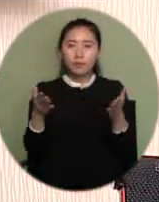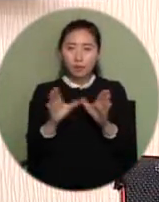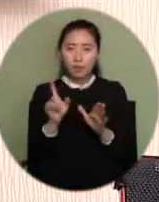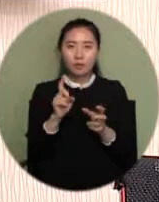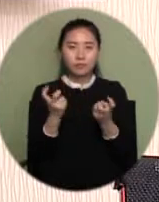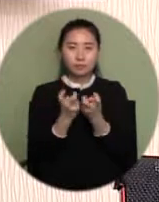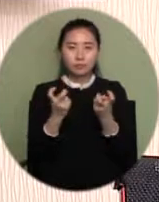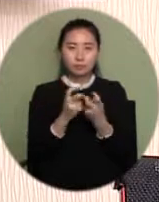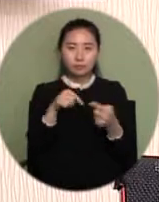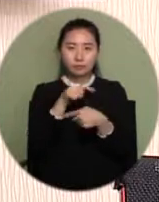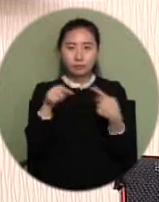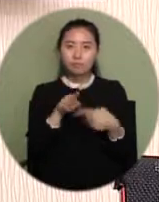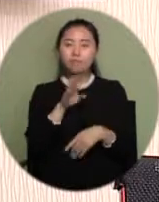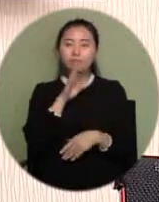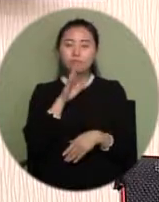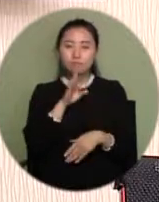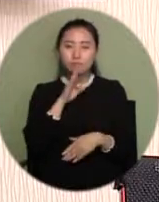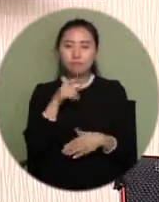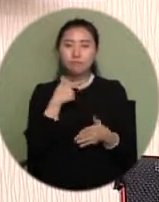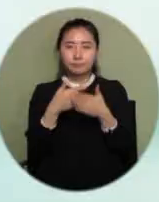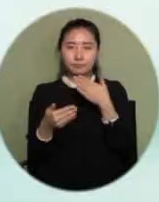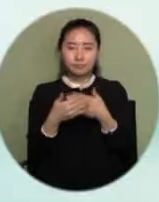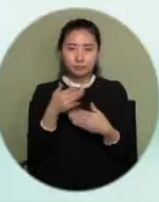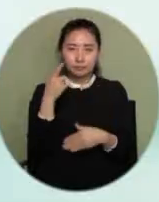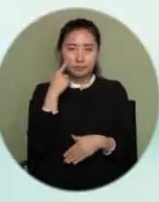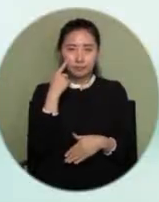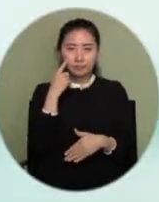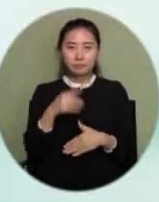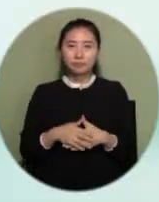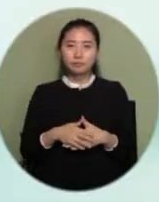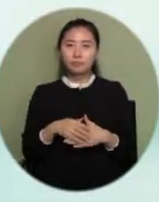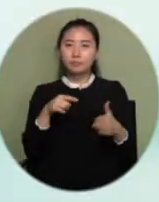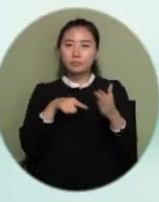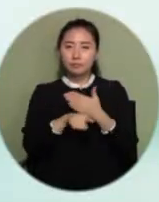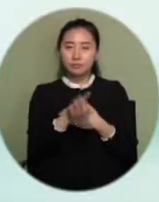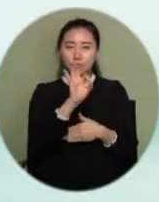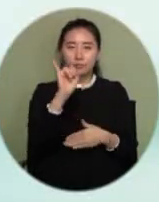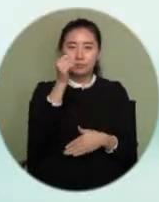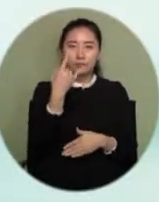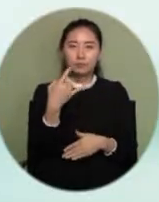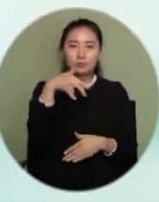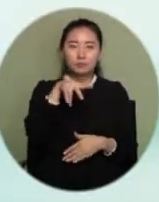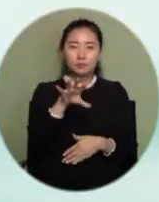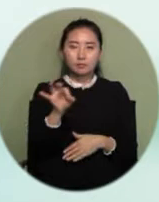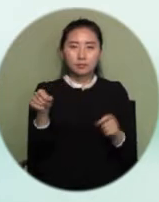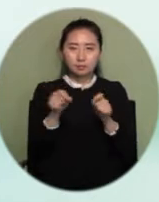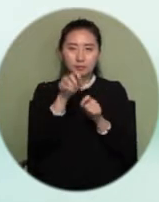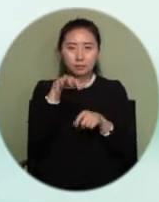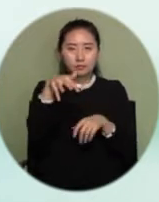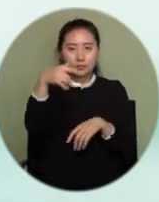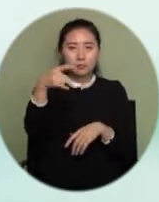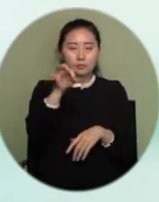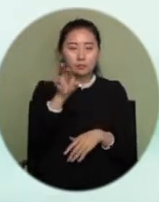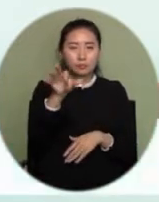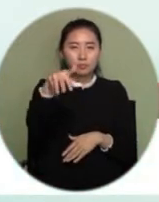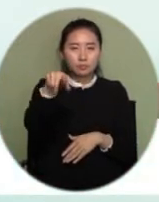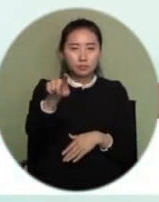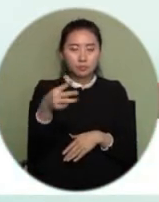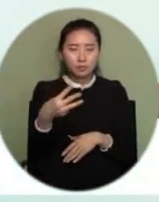운영되고 있는지를 실전에서 경험을 해본 그런. 이 밖에 이회창 전 총재의 측근으로 알려진 최영철